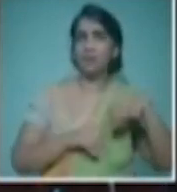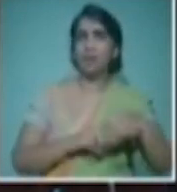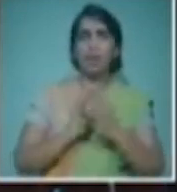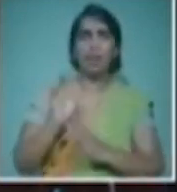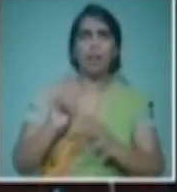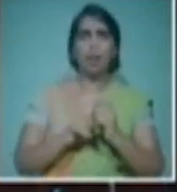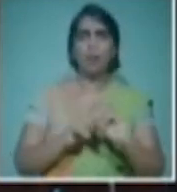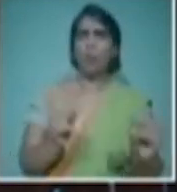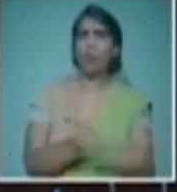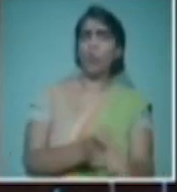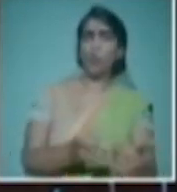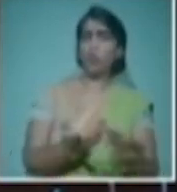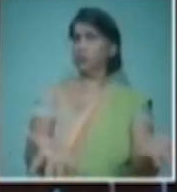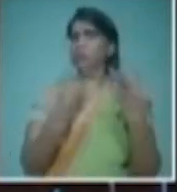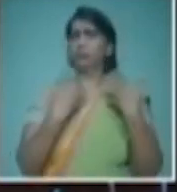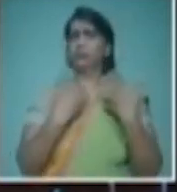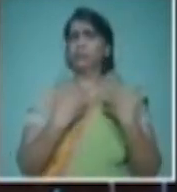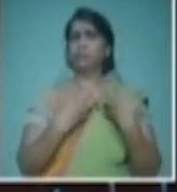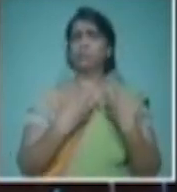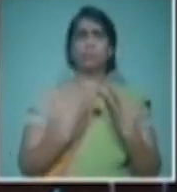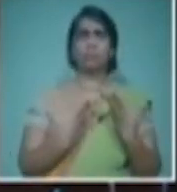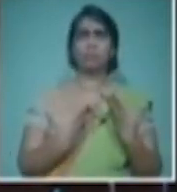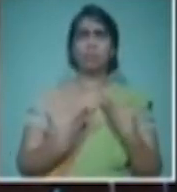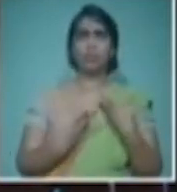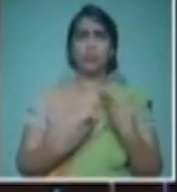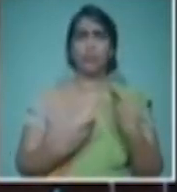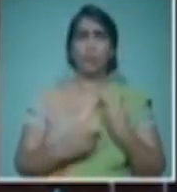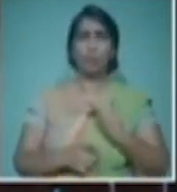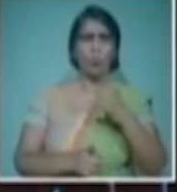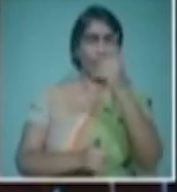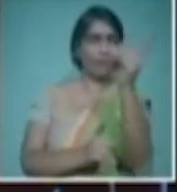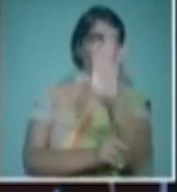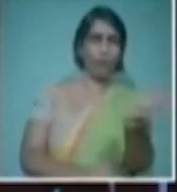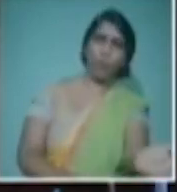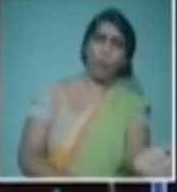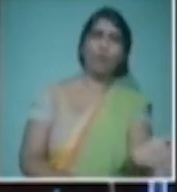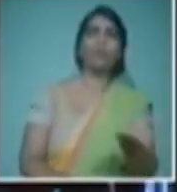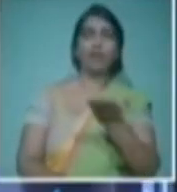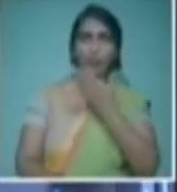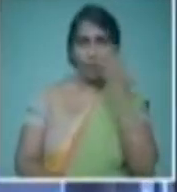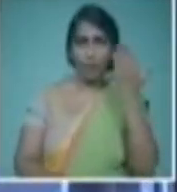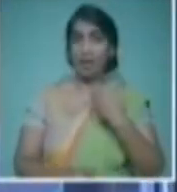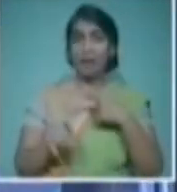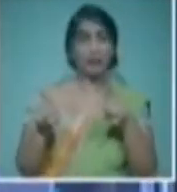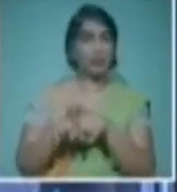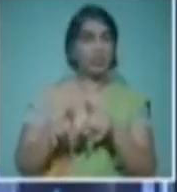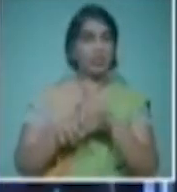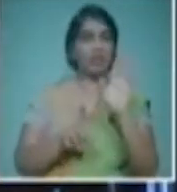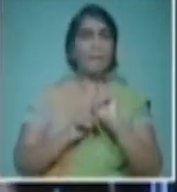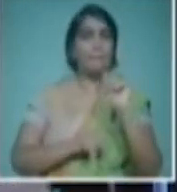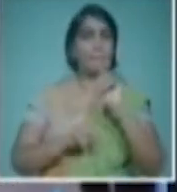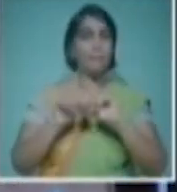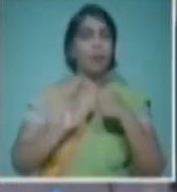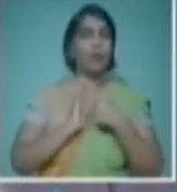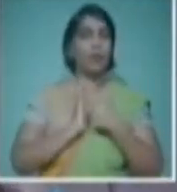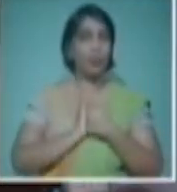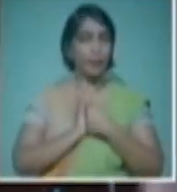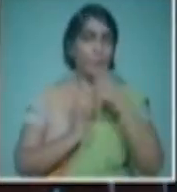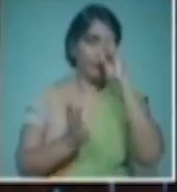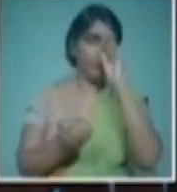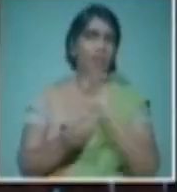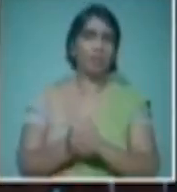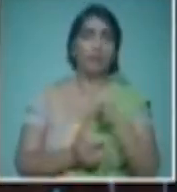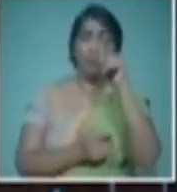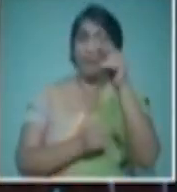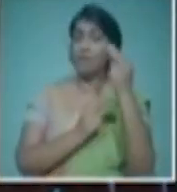මන්ත්‍රීවරු ගහ ගන්න නැගිටිනවා මේ පාර්ලිමේන්තුව තුල. එතුමාට ගාන එක මට එක ෂොට් එකෙන් ගන්න පුළුවන්. හැබැයි මම ඒ තත්ත්වෙට ගියේ මොකද පාර්ලිමේන්තුවේ ගෞරවය ආරක්ෂා ඒ නිසා